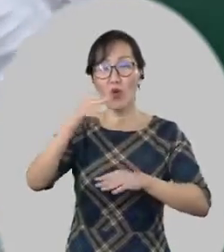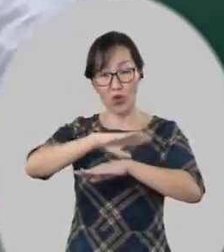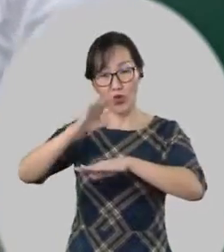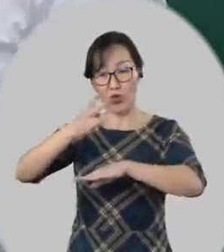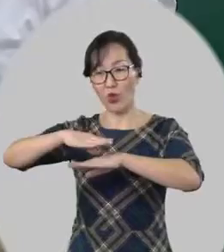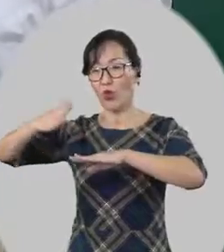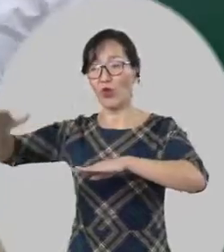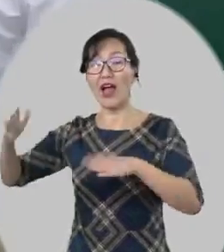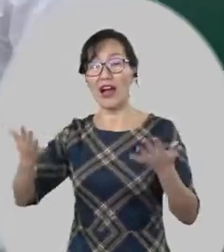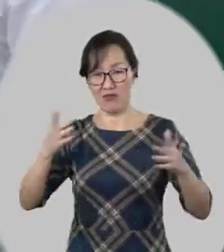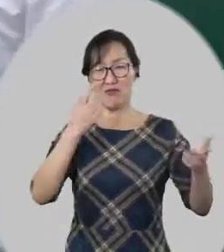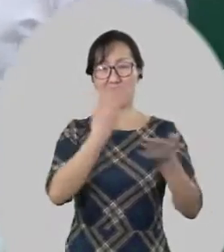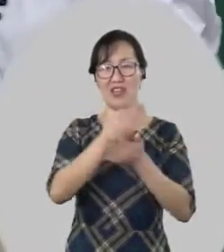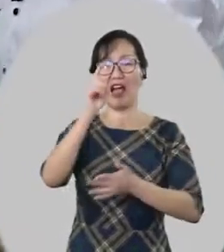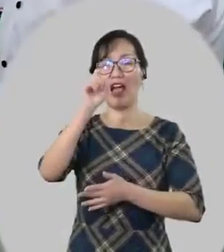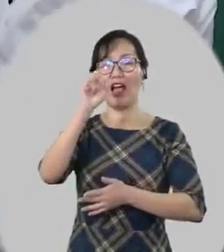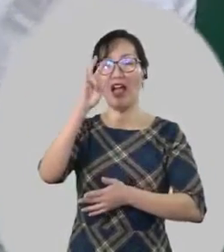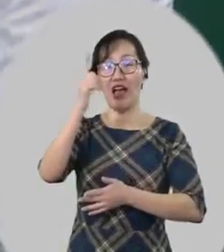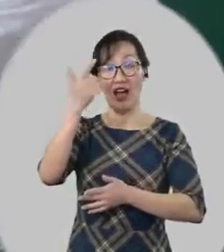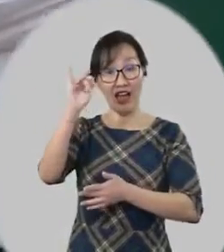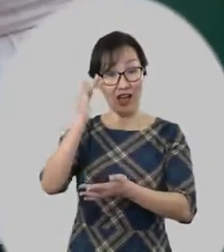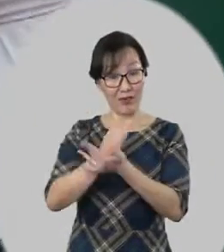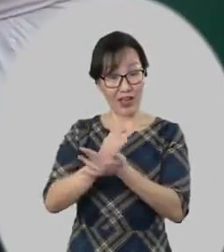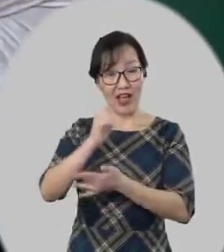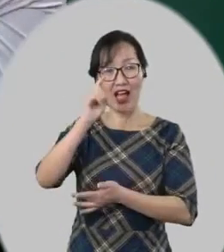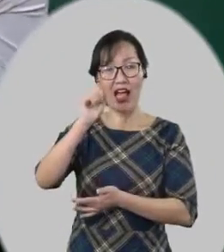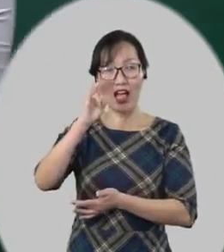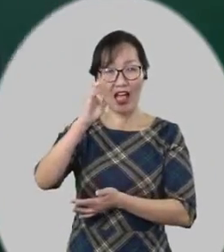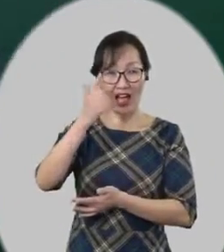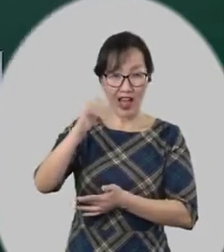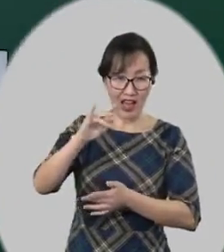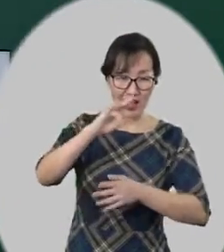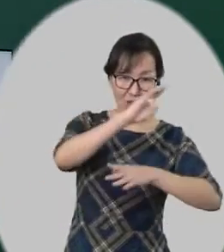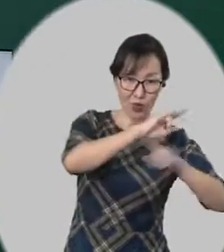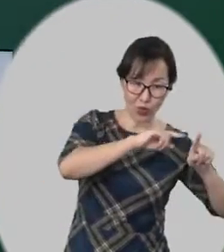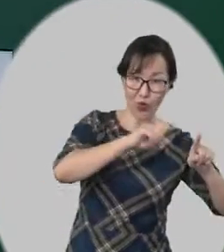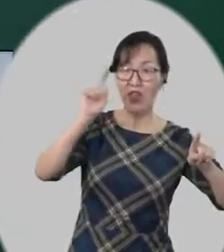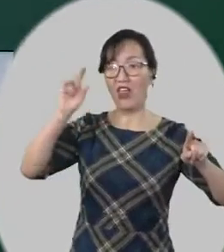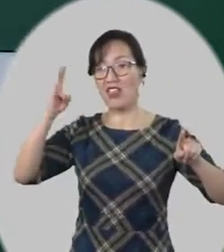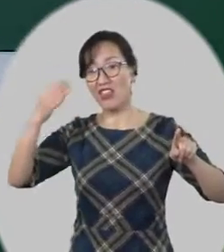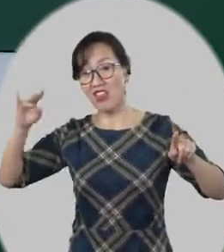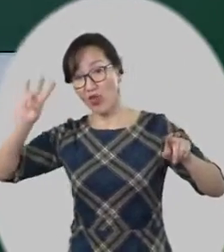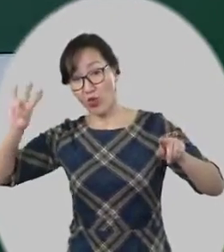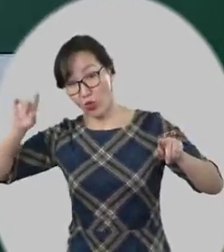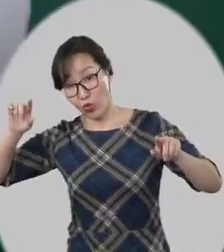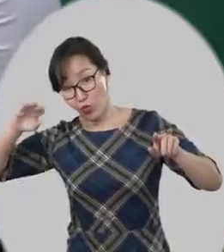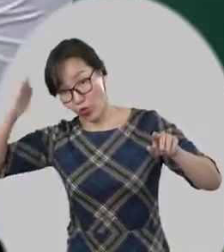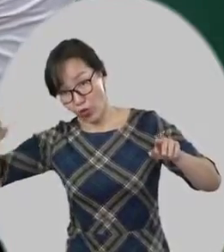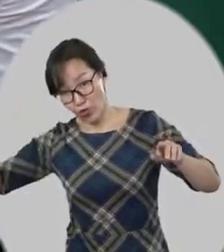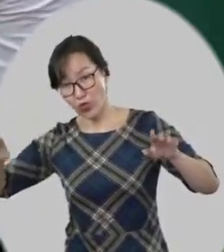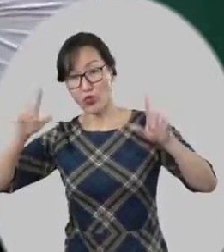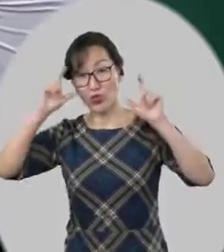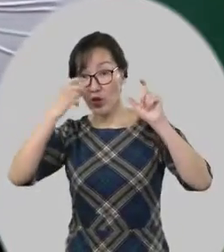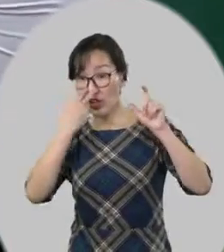байна, хангай нуруу маань оршиж байна гэдээ ингээд харж. За, тэгвэл энэ хинтийн нуруу, хангай нуруу гэдэг нуруу гэд энэ зураглал